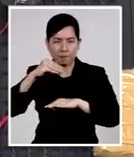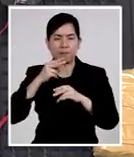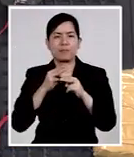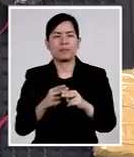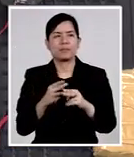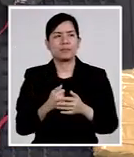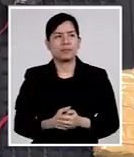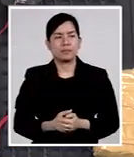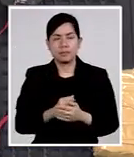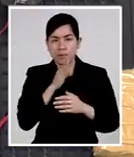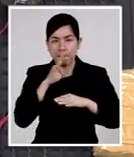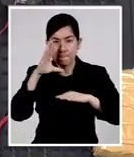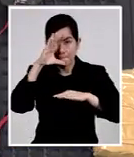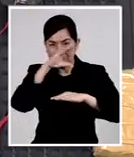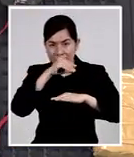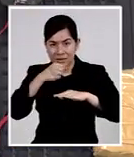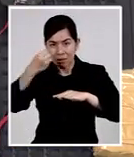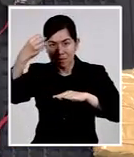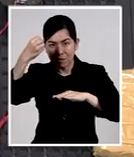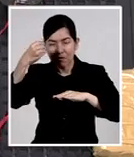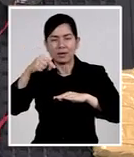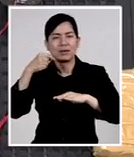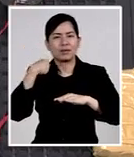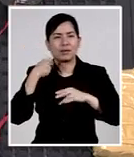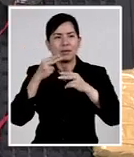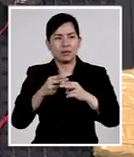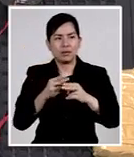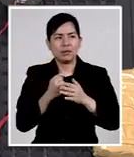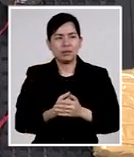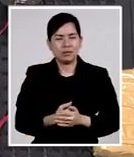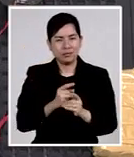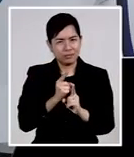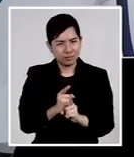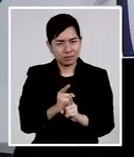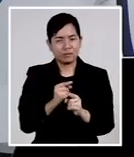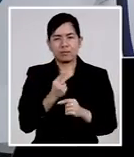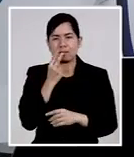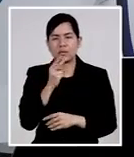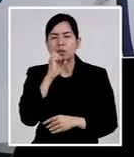ะฮะกลางคืนหลอดไฟติดนะฮะกลางวันหลอดไฟดับ